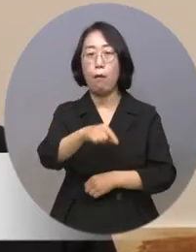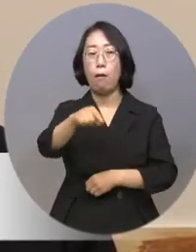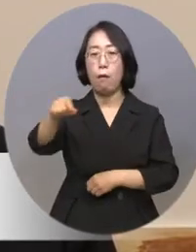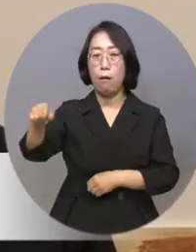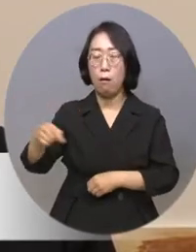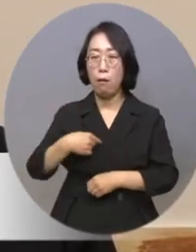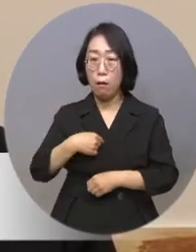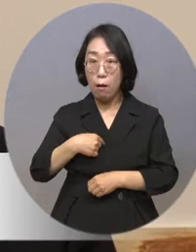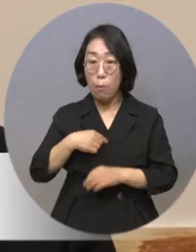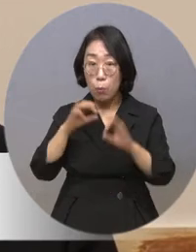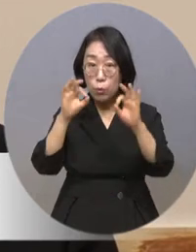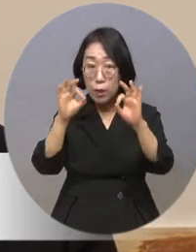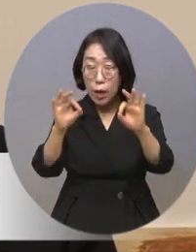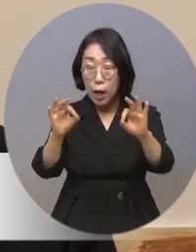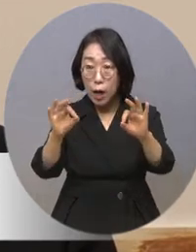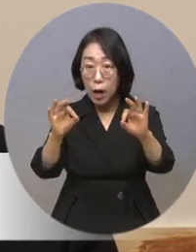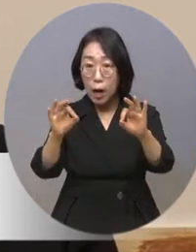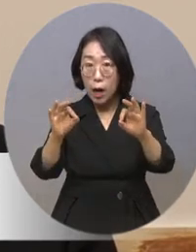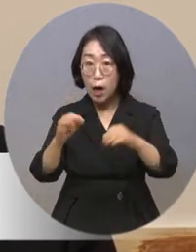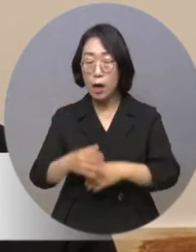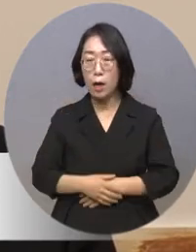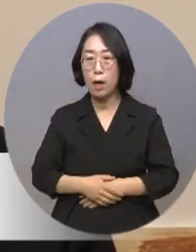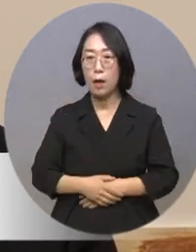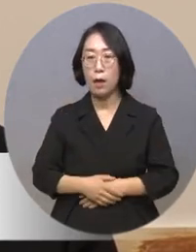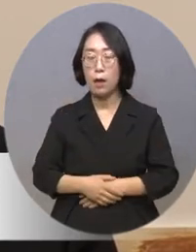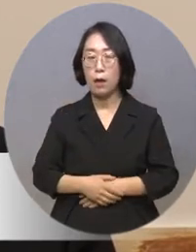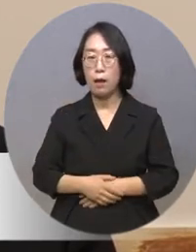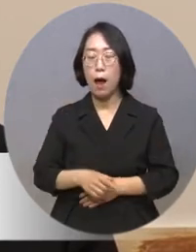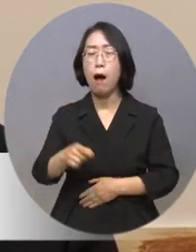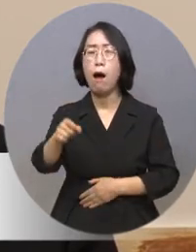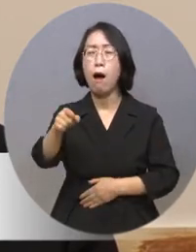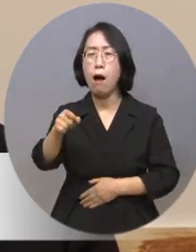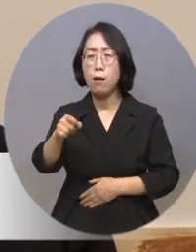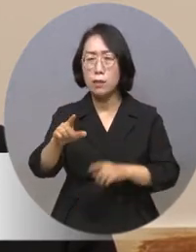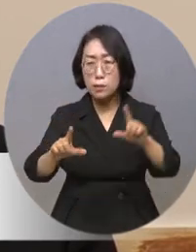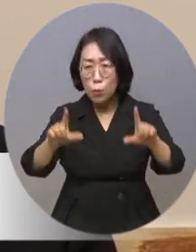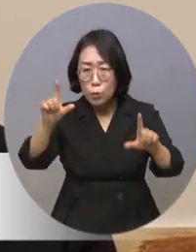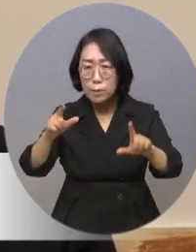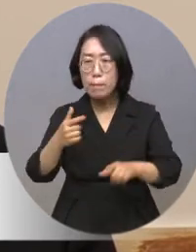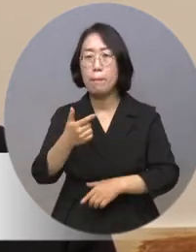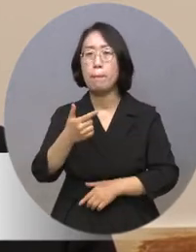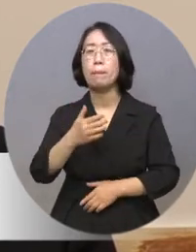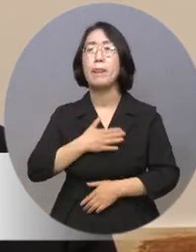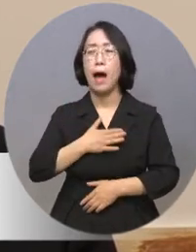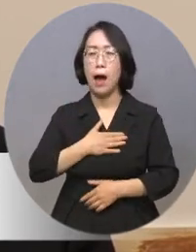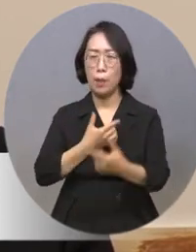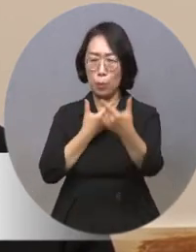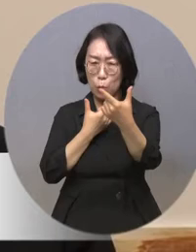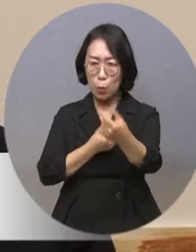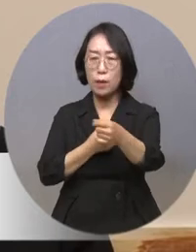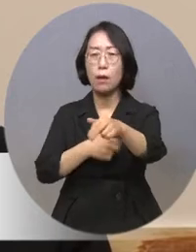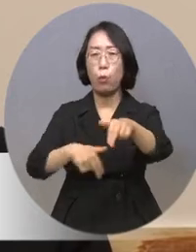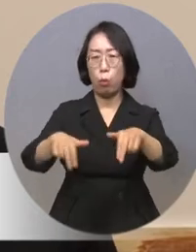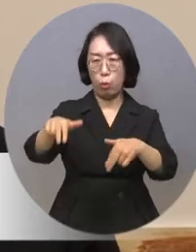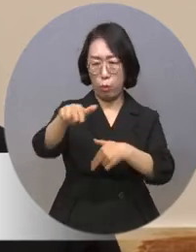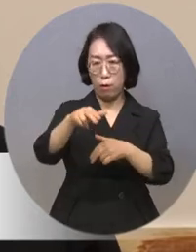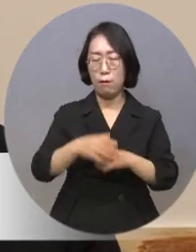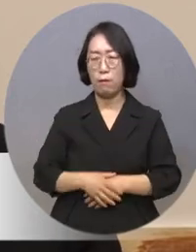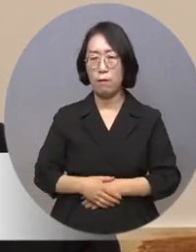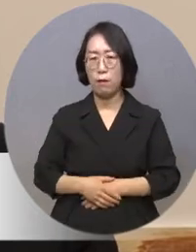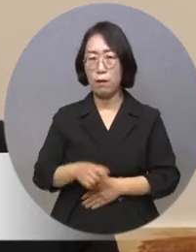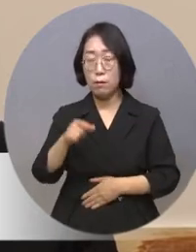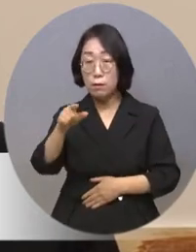그 유심히 보니까 그 너머에 나라는 글자가 있더라고요. 그것도 그 수족관에